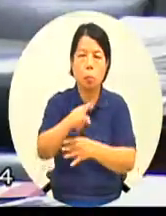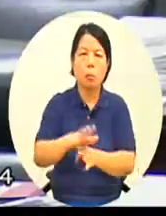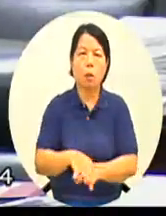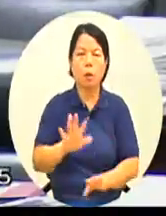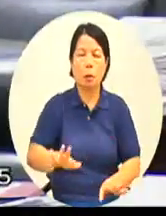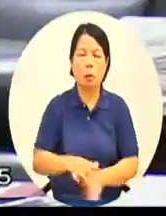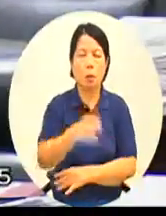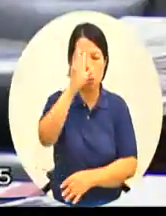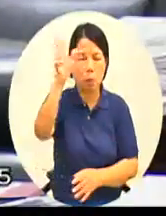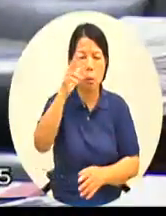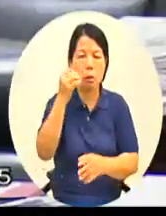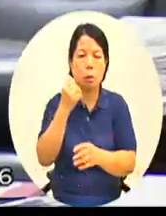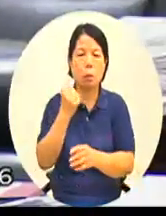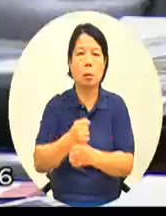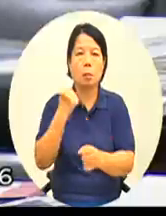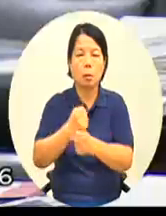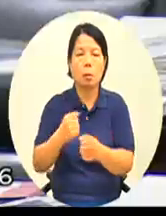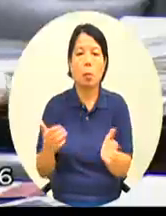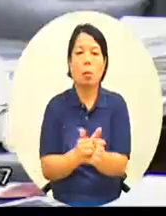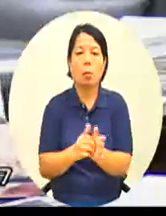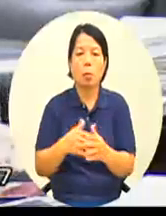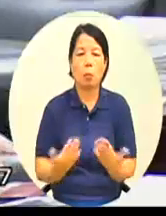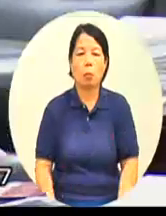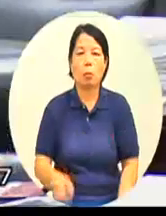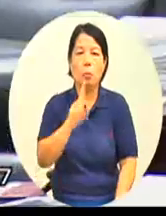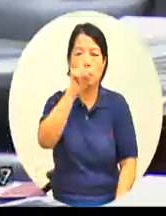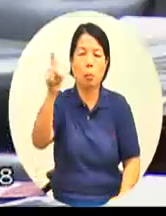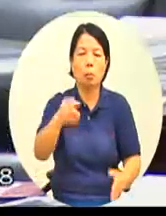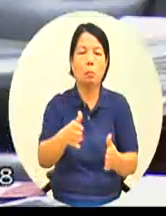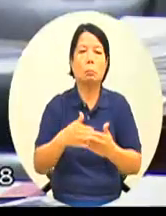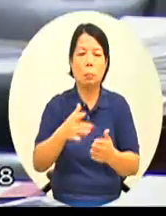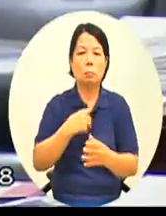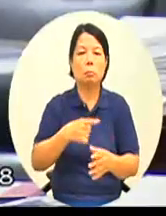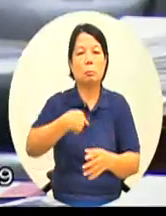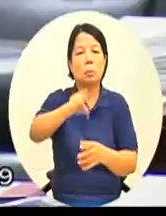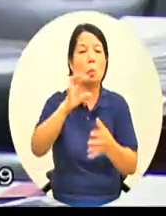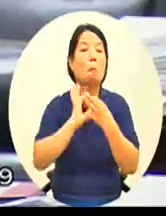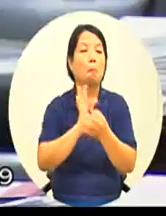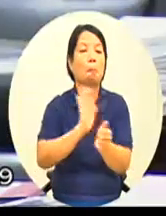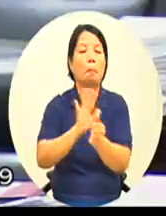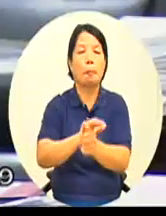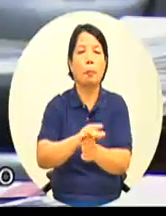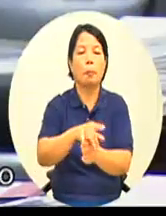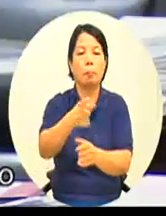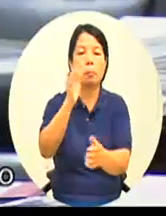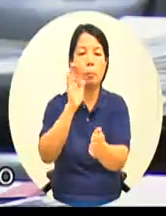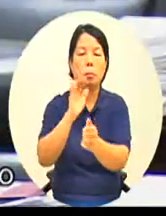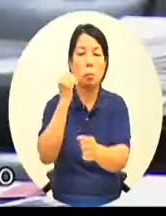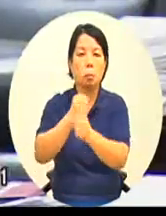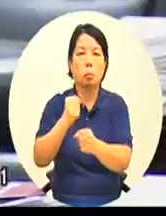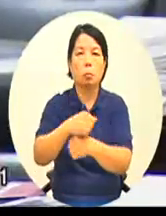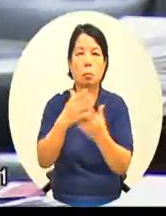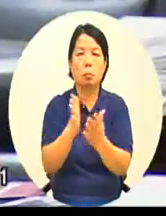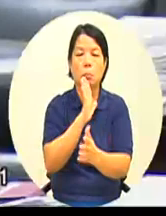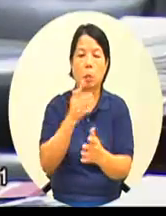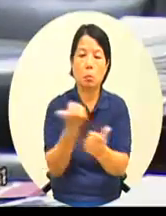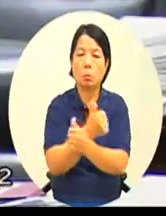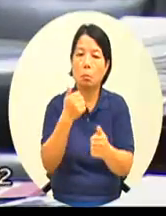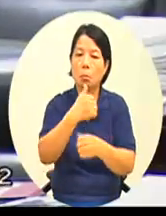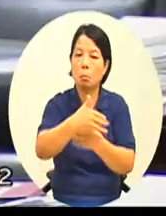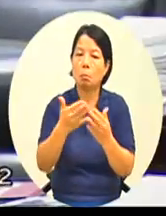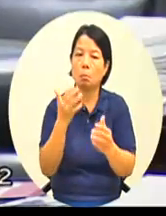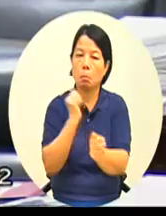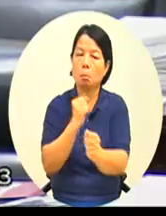天，他来带这个班的时候，哇，就违反劳基法，是这样子吗？他不能去带班吗？